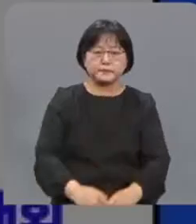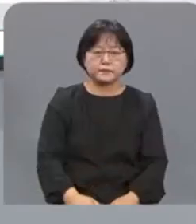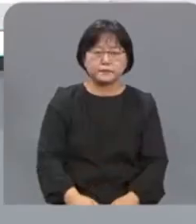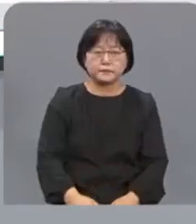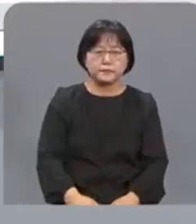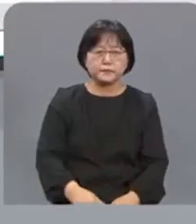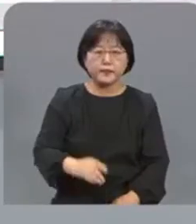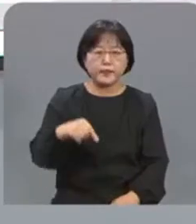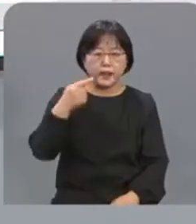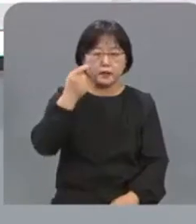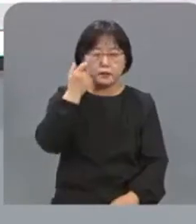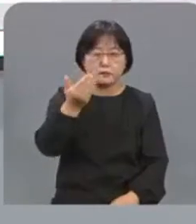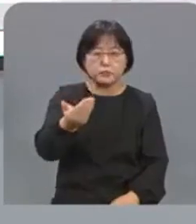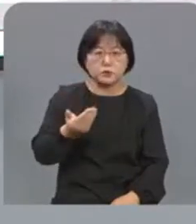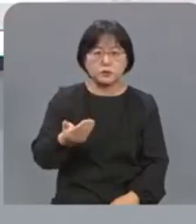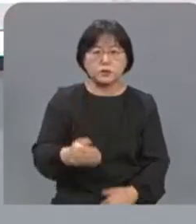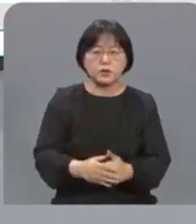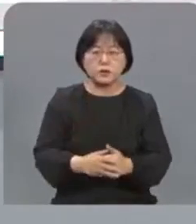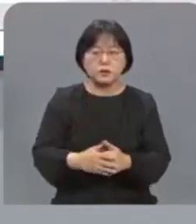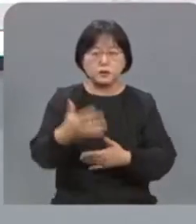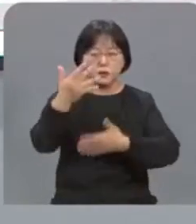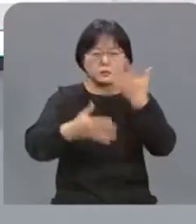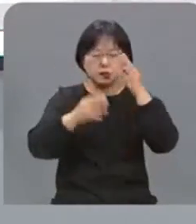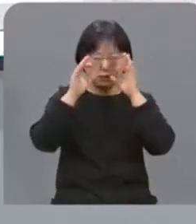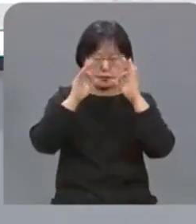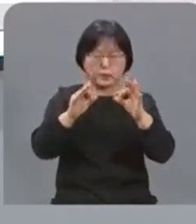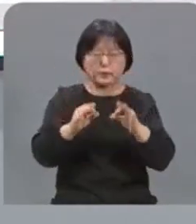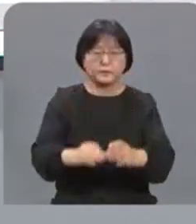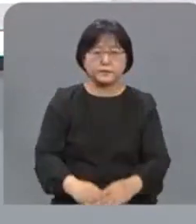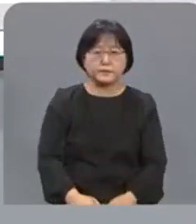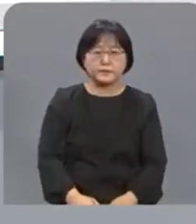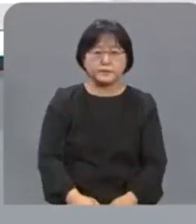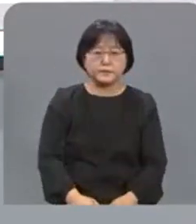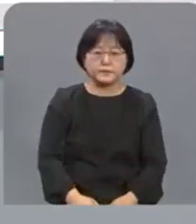이 다음 질문에 앞서서 영상 하나 보시겠습니다. 네.